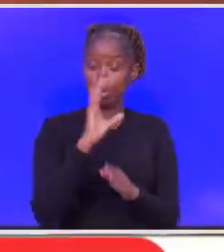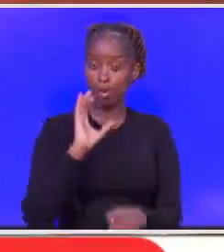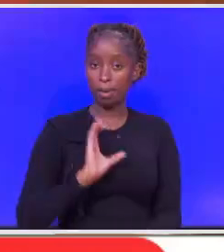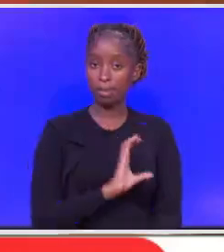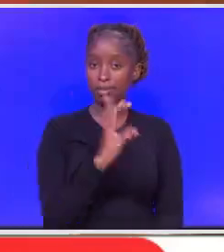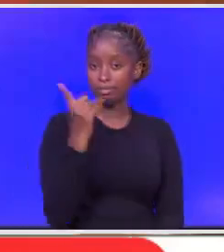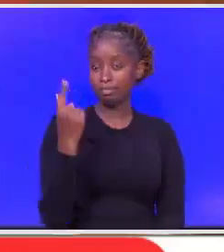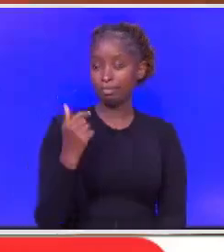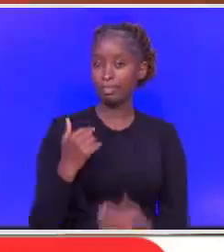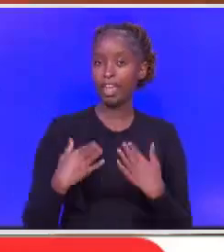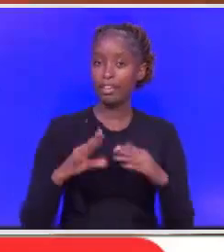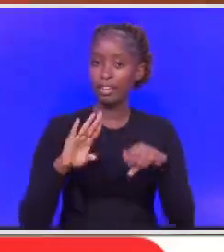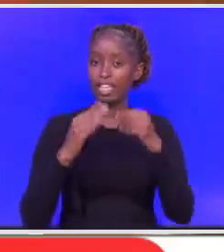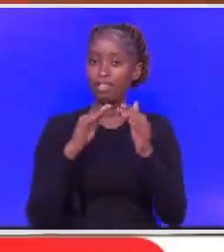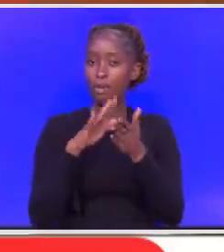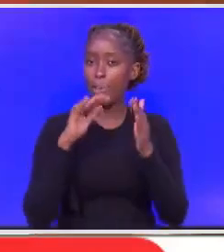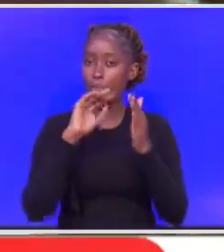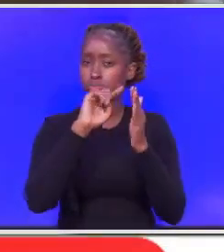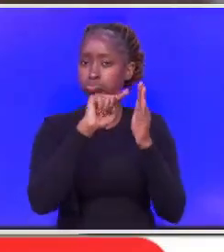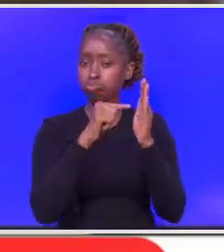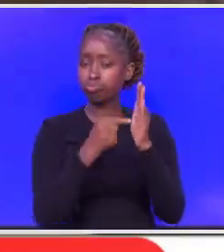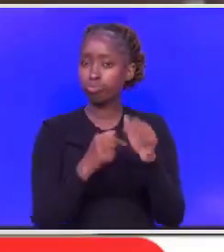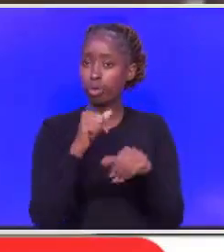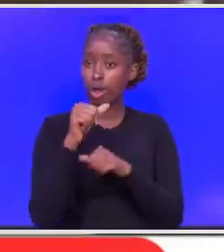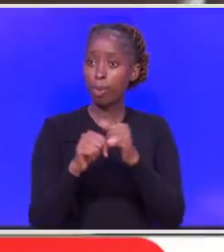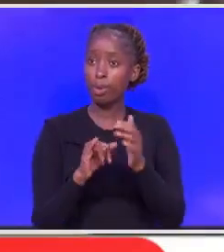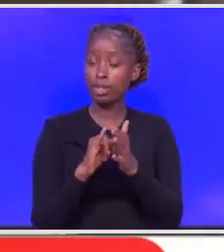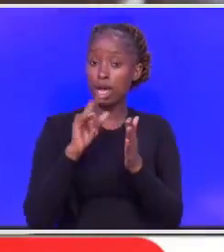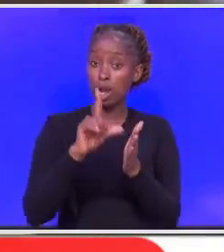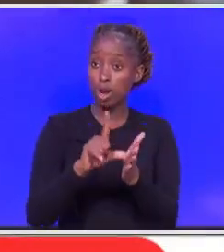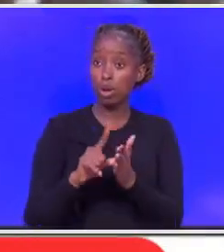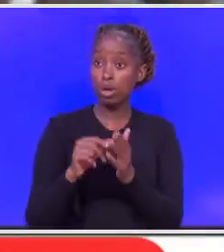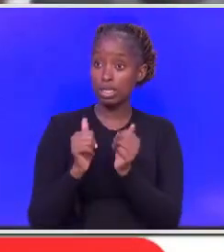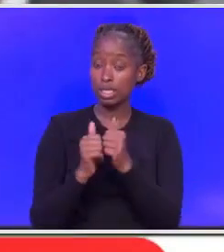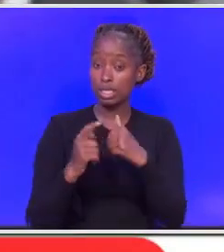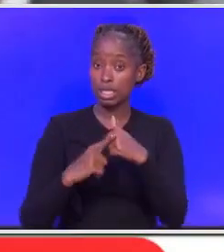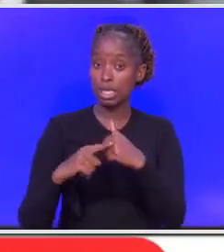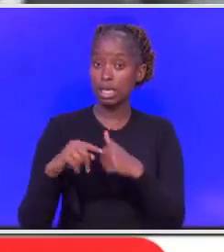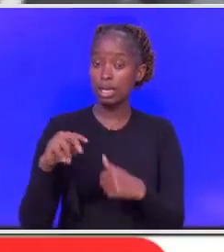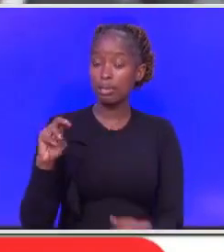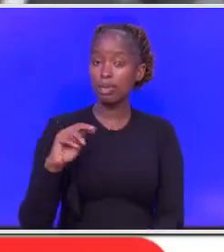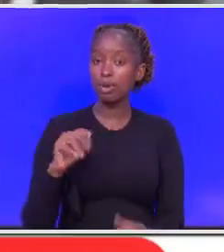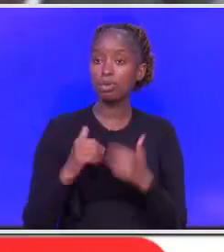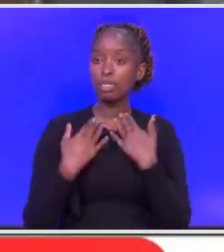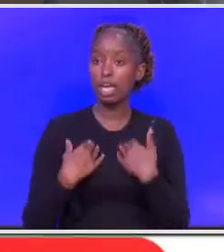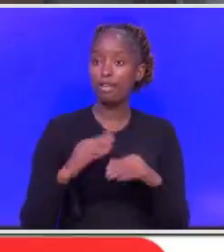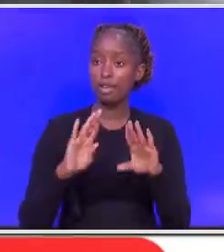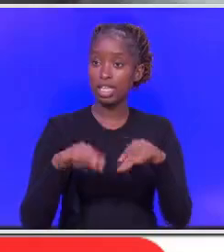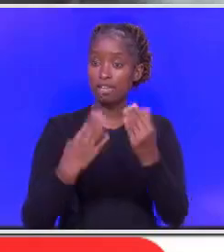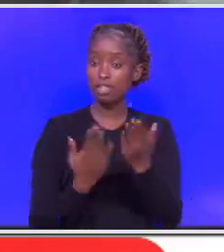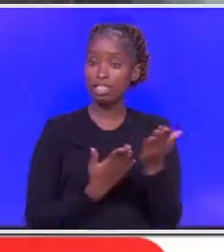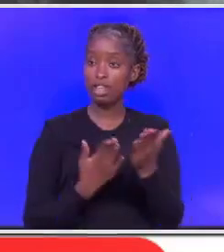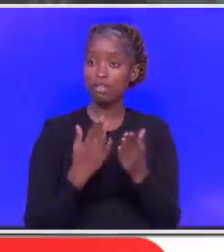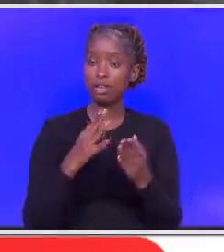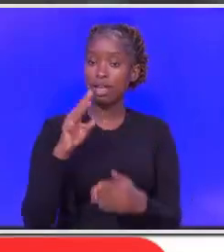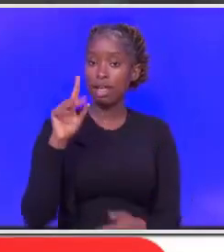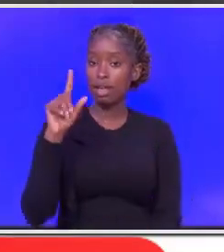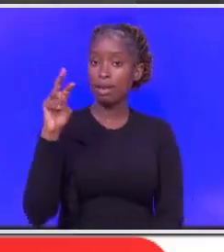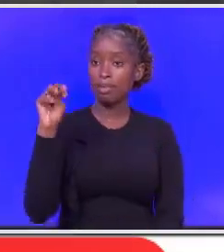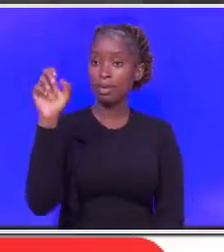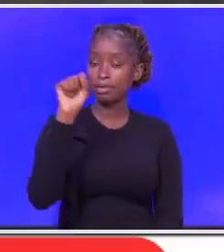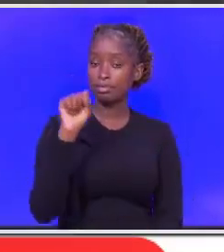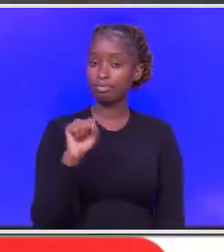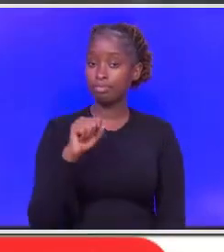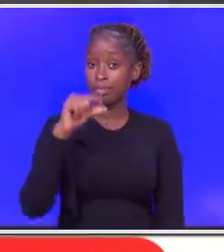kutoa mwanga zaidi kuhusiana na deni la shilingi bilioni 16 la huduma zilizotolewa wakati wa NMS, gavana wa Nairobi